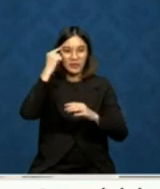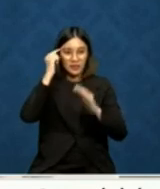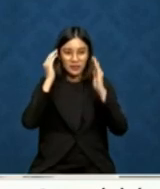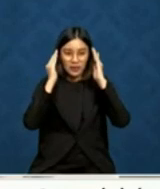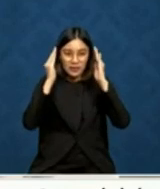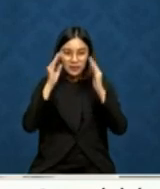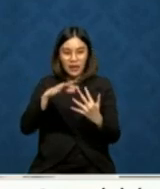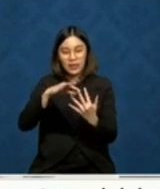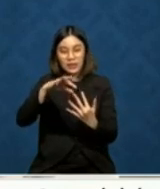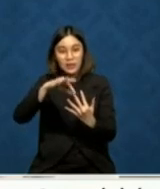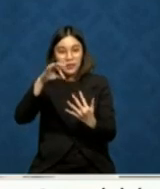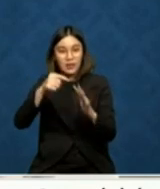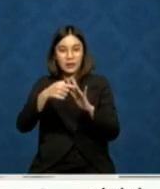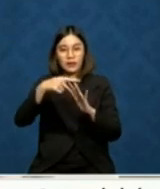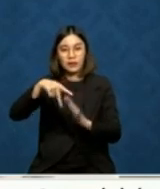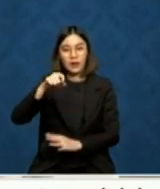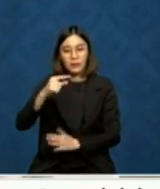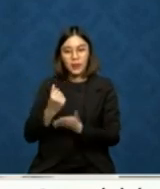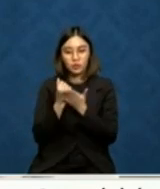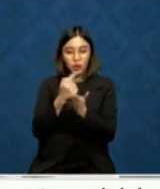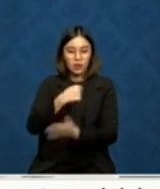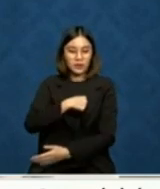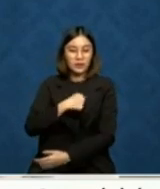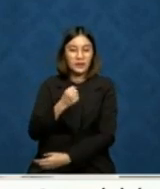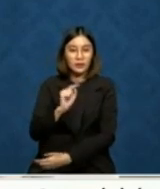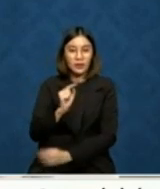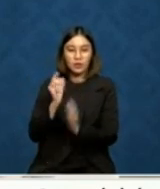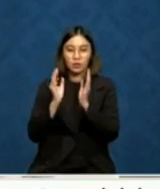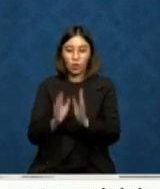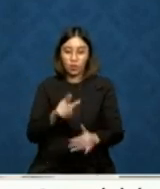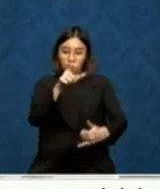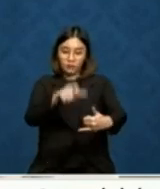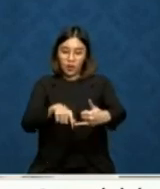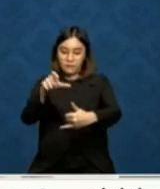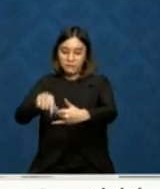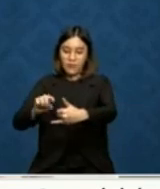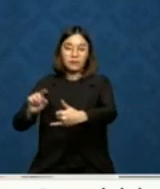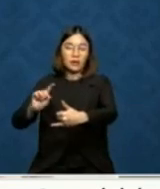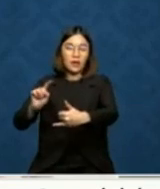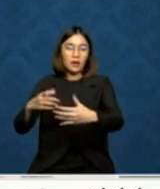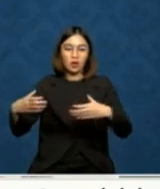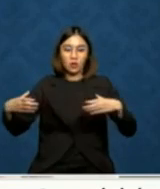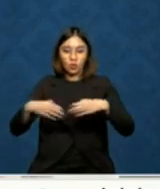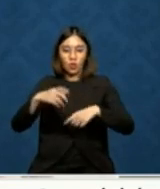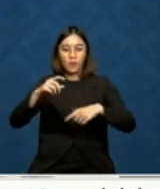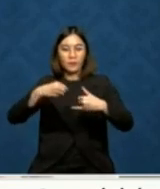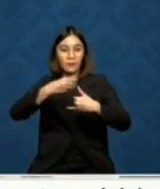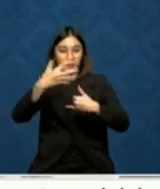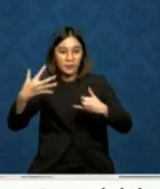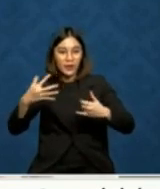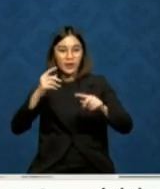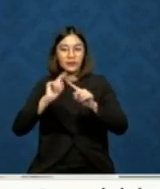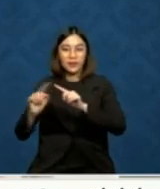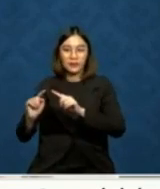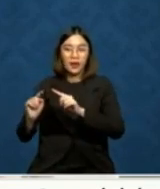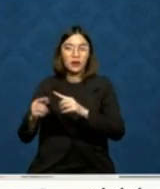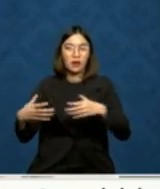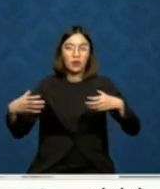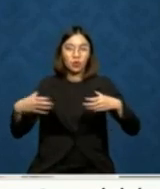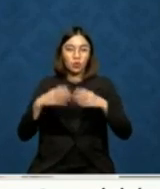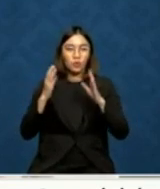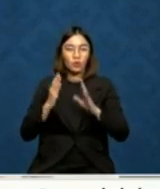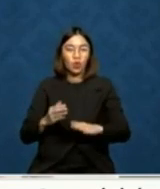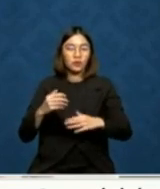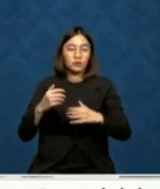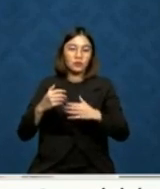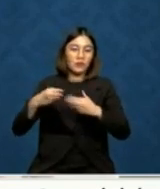การเลือกเพศนั้นจะช่วยให้มั่นใจได้ว่าบุคคลดังกล่าวบุคคลกลุ่มผู้มีความหลากหลายทางเพศกลุ่มคนข้ามเ